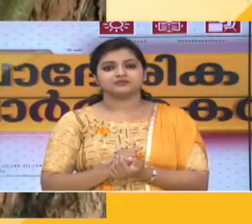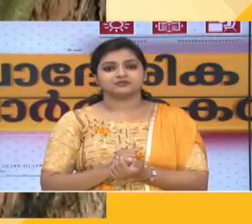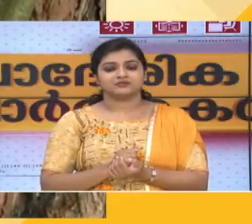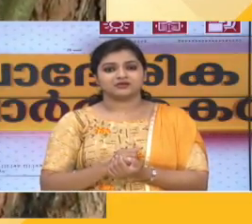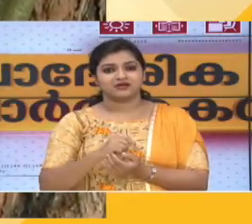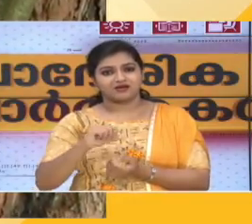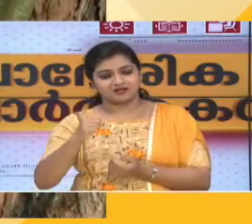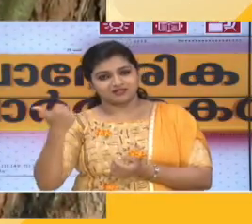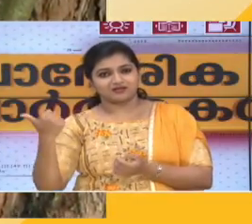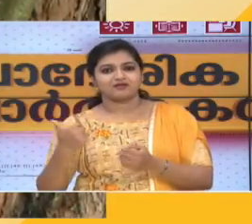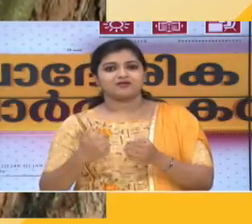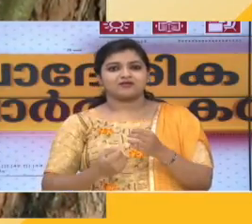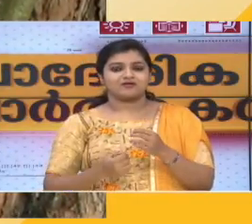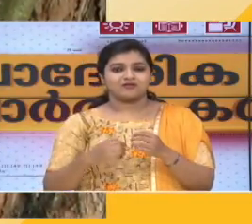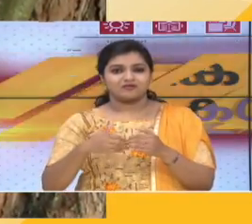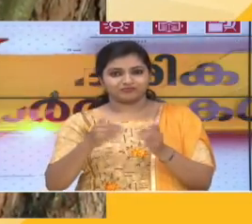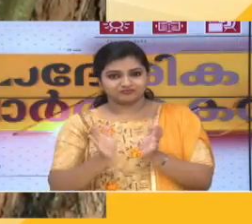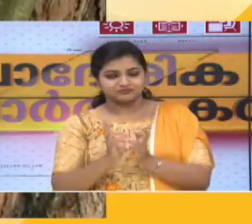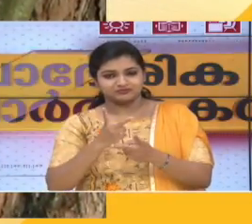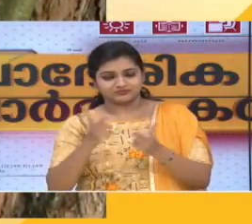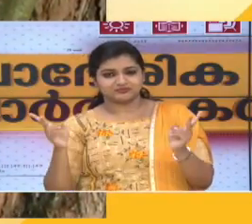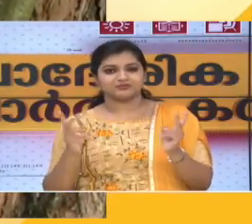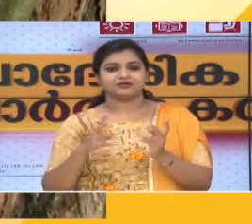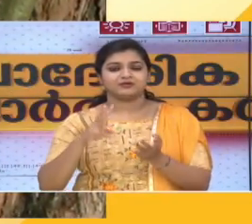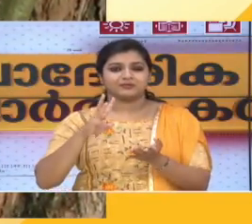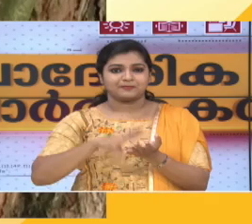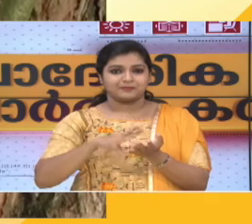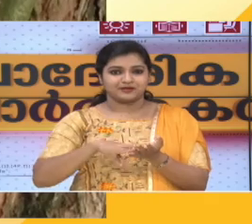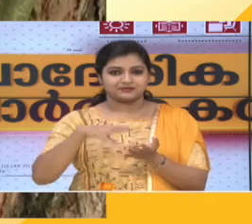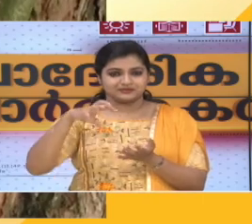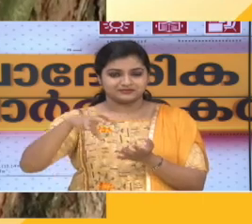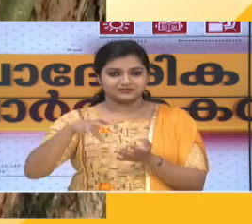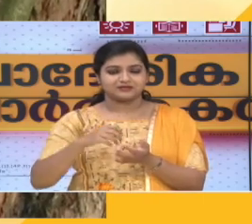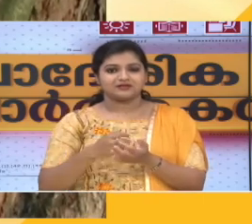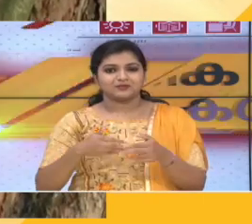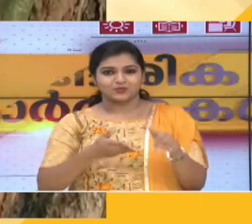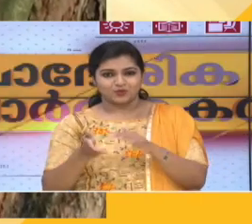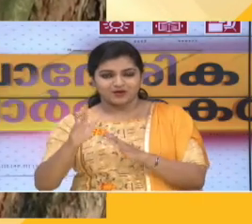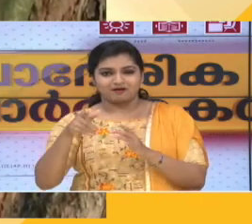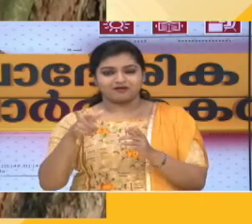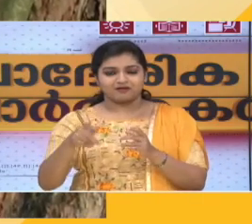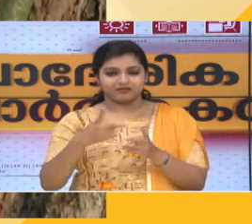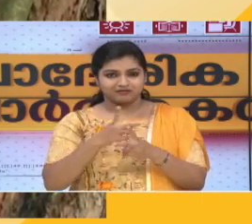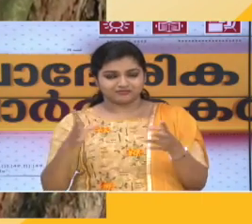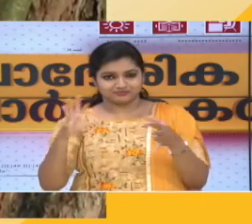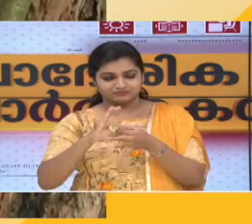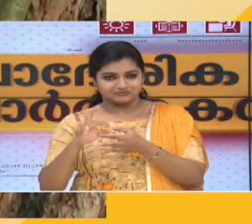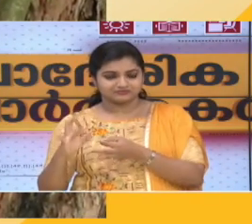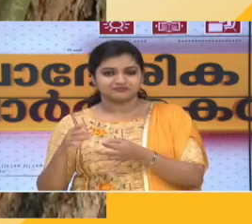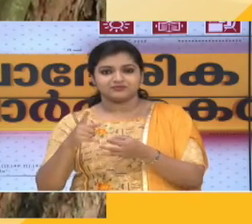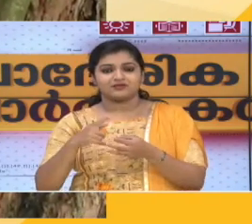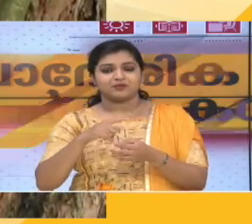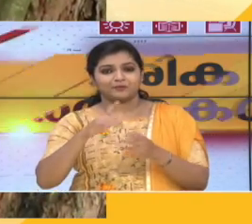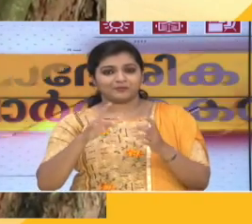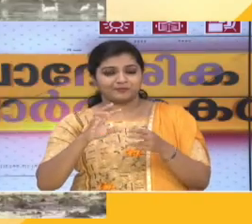ഒത്തിരി സോഷ്യൽ ഓർഗനൈസേഷൻസിൻ്റെ, മീനച്ചിലാർ, മീനന്തറയാർ, കൗടൂരാർ നദീ പുനഃസംയോജന പദ്ധതി പ്രവർത്തകരുടെയൊക്കെ നിർലോഭമായ